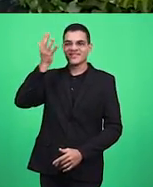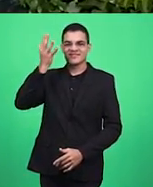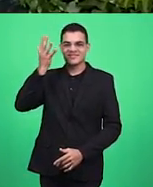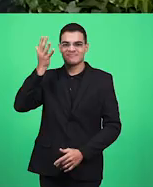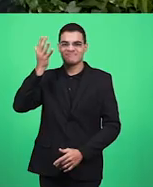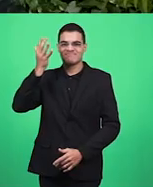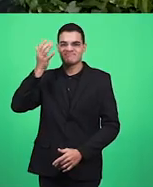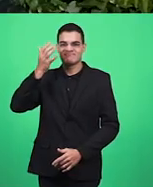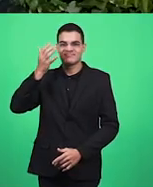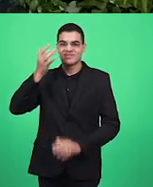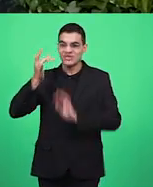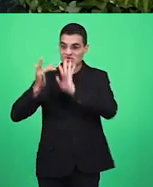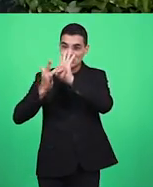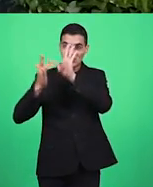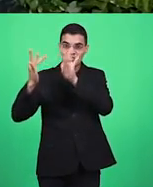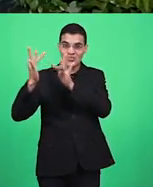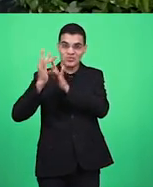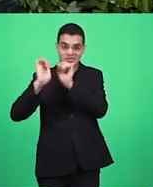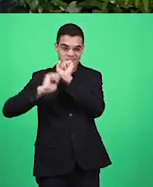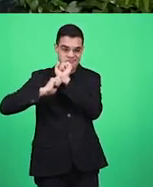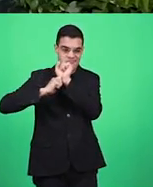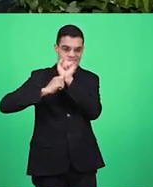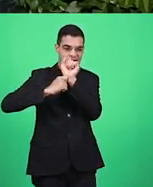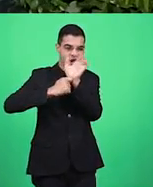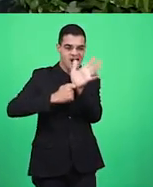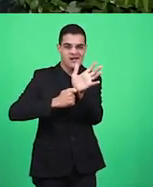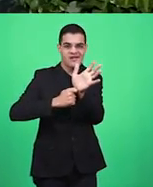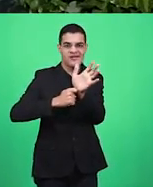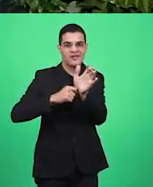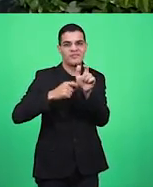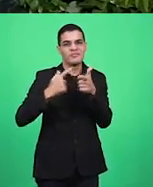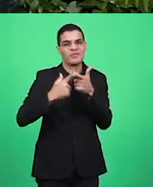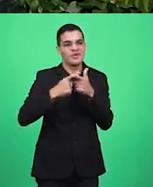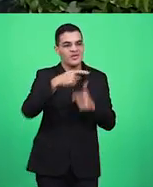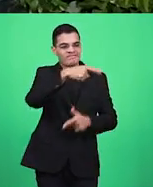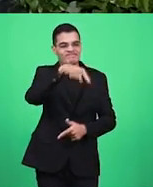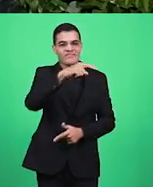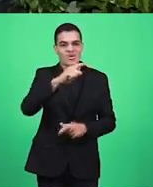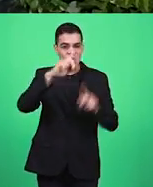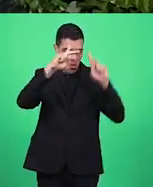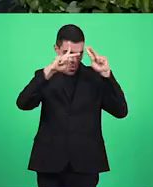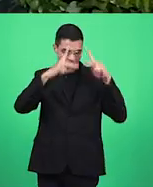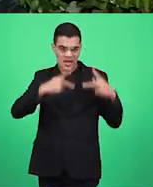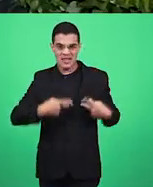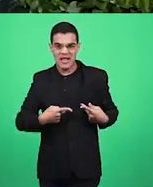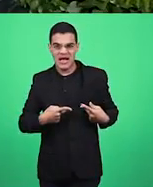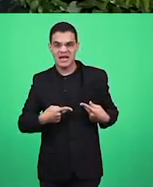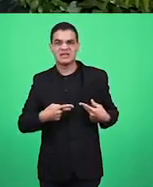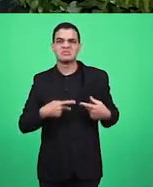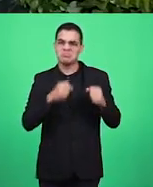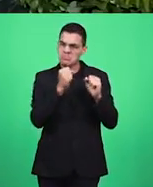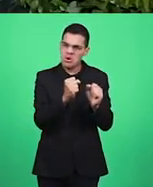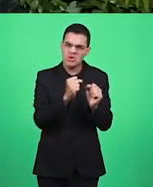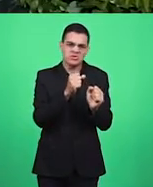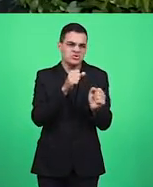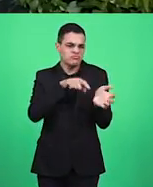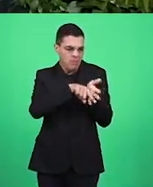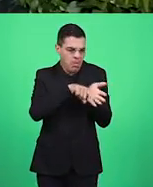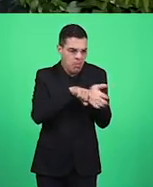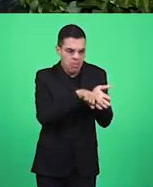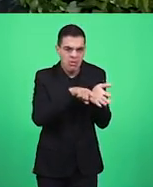человеку. Человек в своем разуме, да? Даже понимая все об